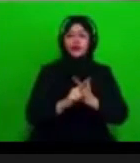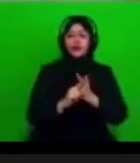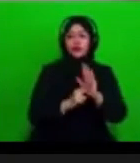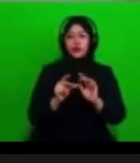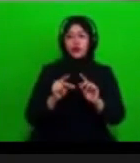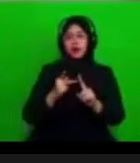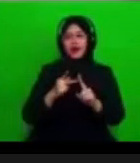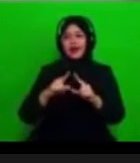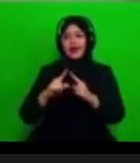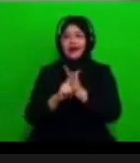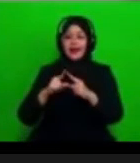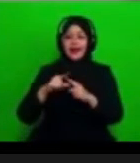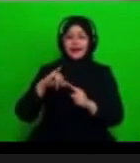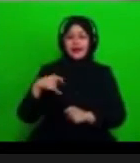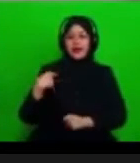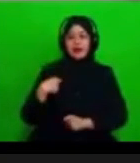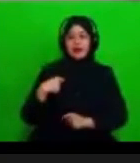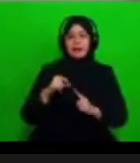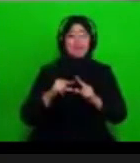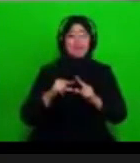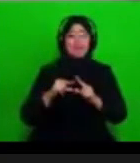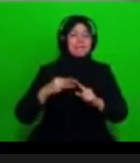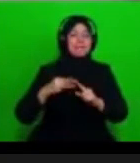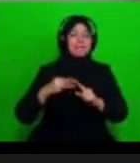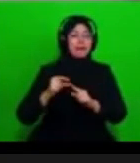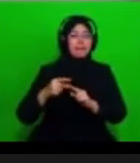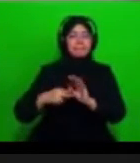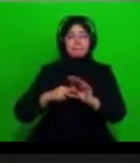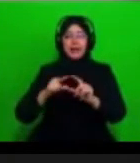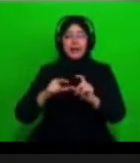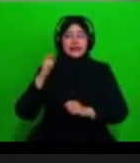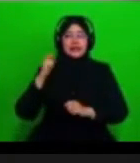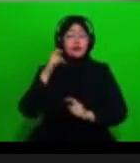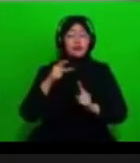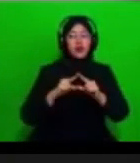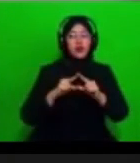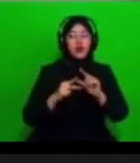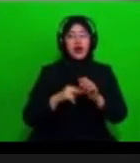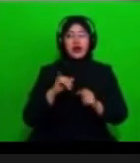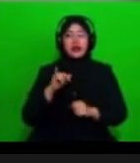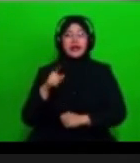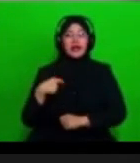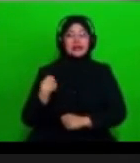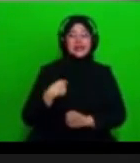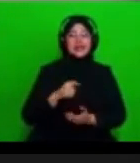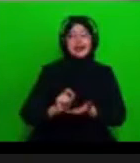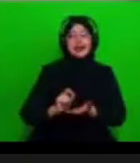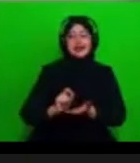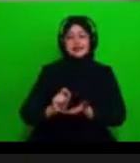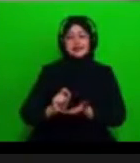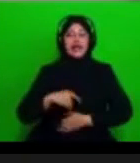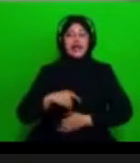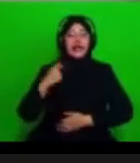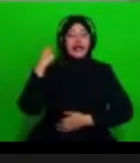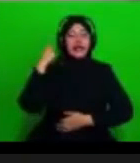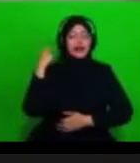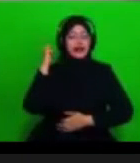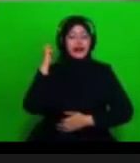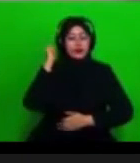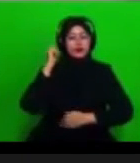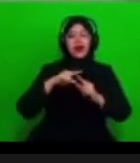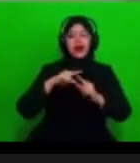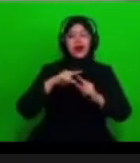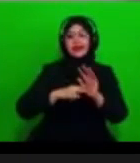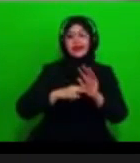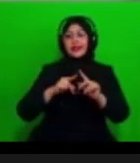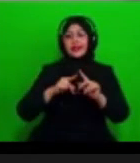Muno Arfa dari Kementerian PPN Bappenas, Ibu Hani Pramono Anung dari Seskap, Ibu Ratna